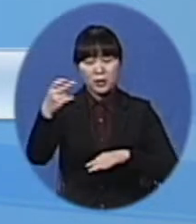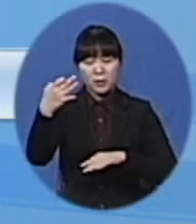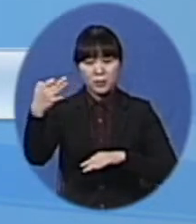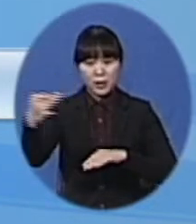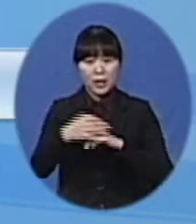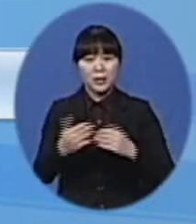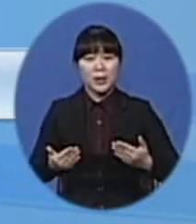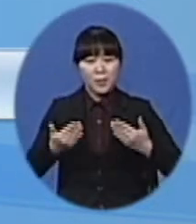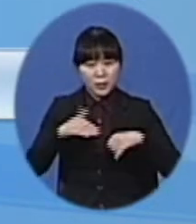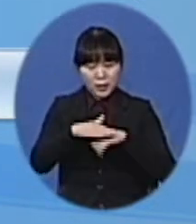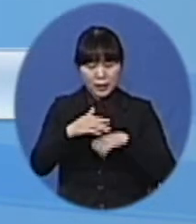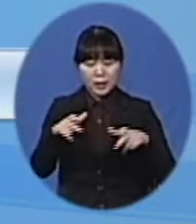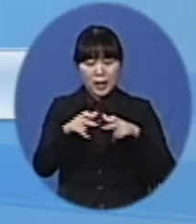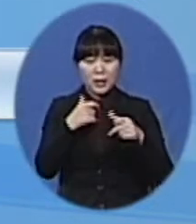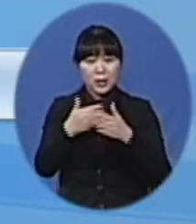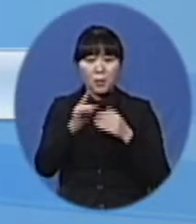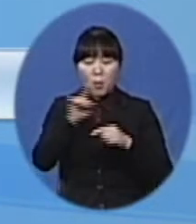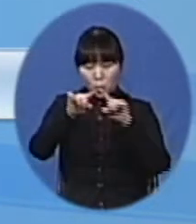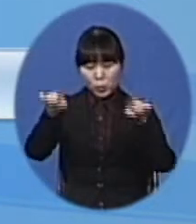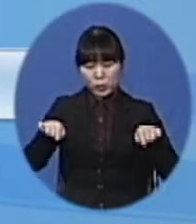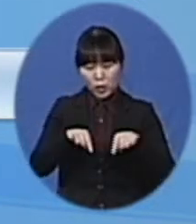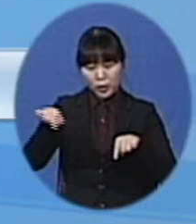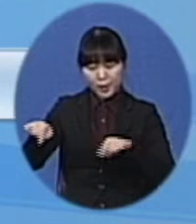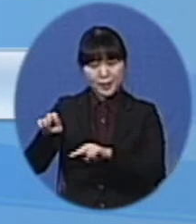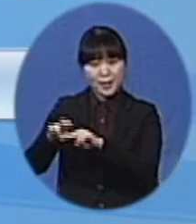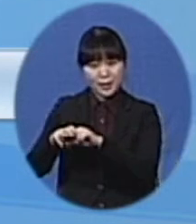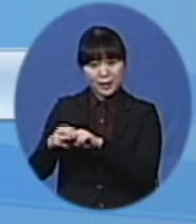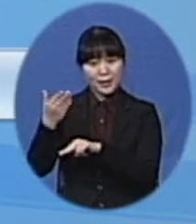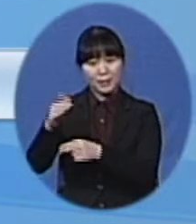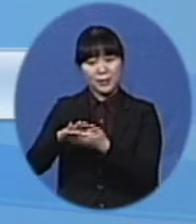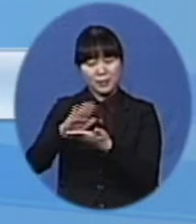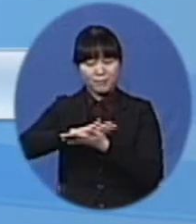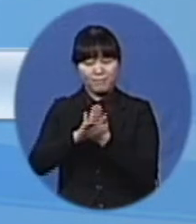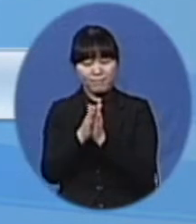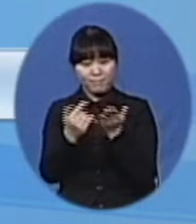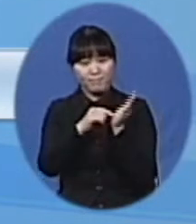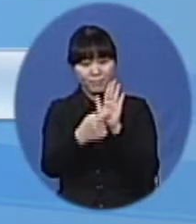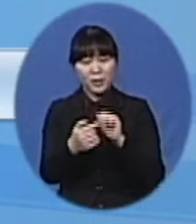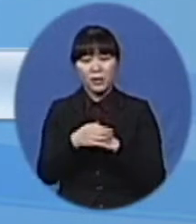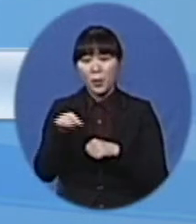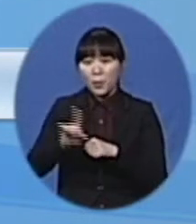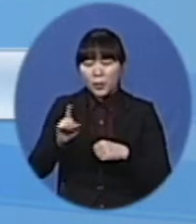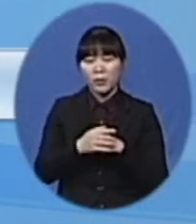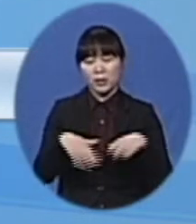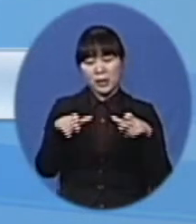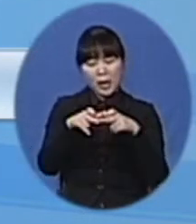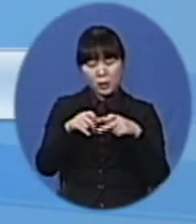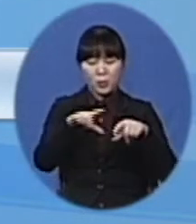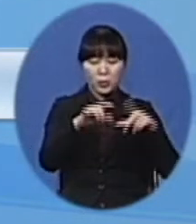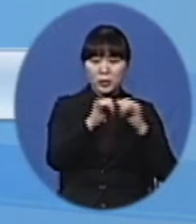2014 자원봉사형 장애체험보고서 옆자리를 드립니다를 발간했습니다. 옆자리를 드립니다는